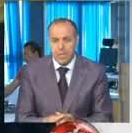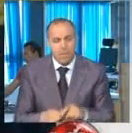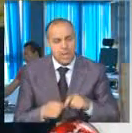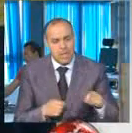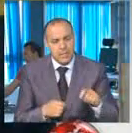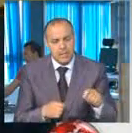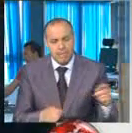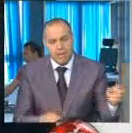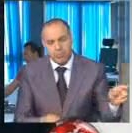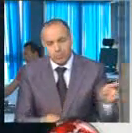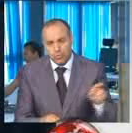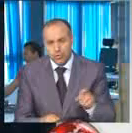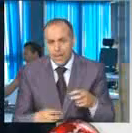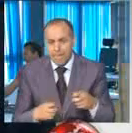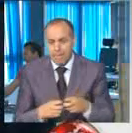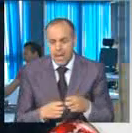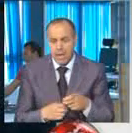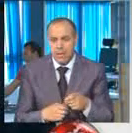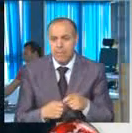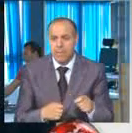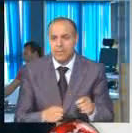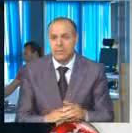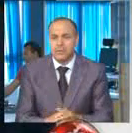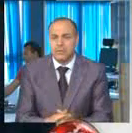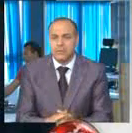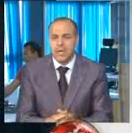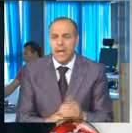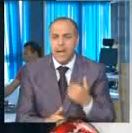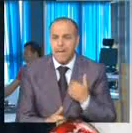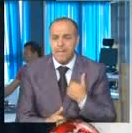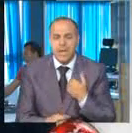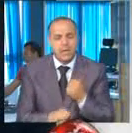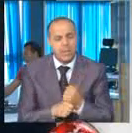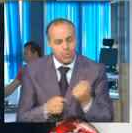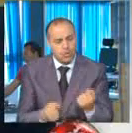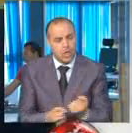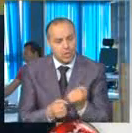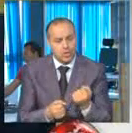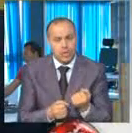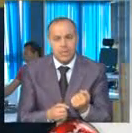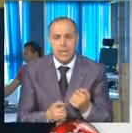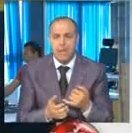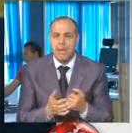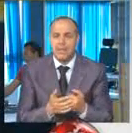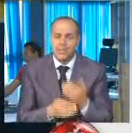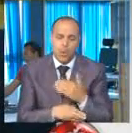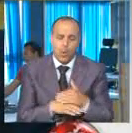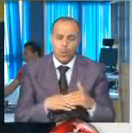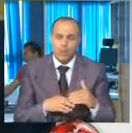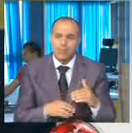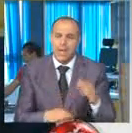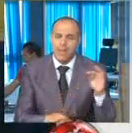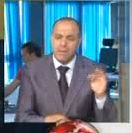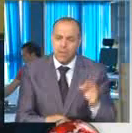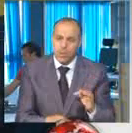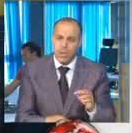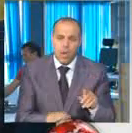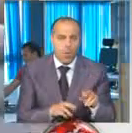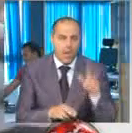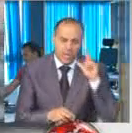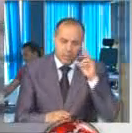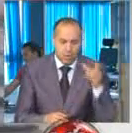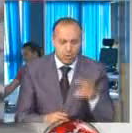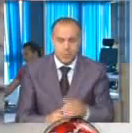نتاع المعارض البعيدة وكل شيء، وحبينا ننشطوا وعندنا معتمدي تذهب معانا وعندنا الإخوة